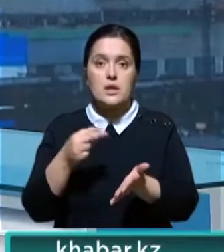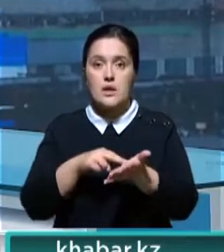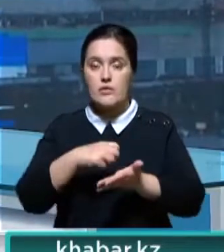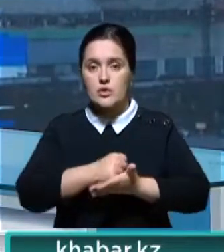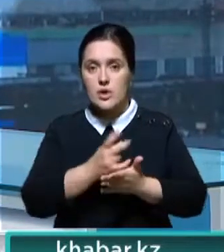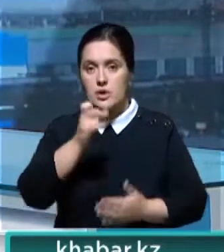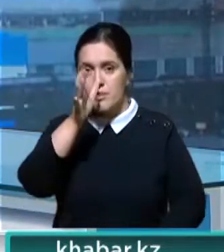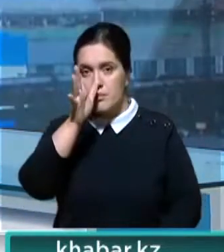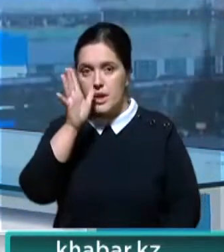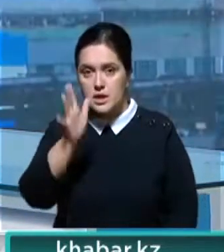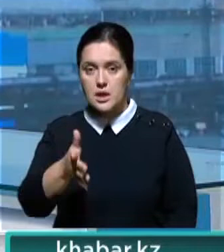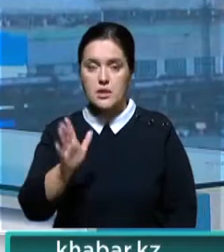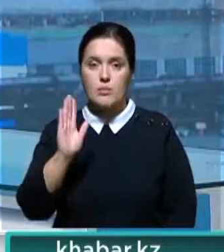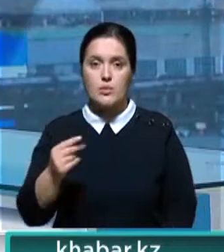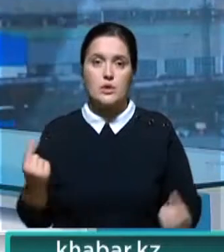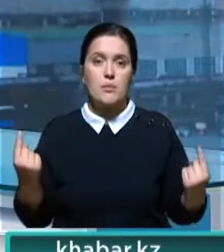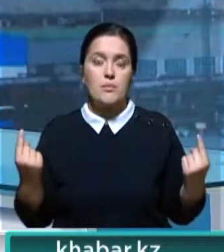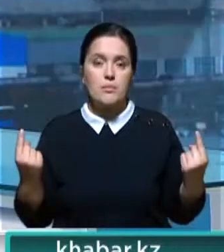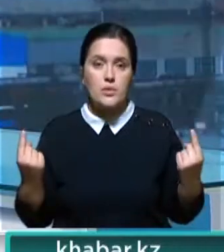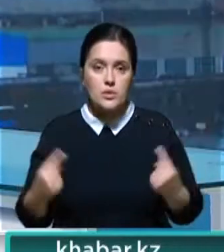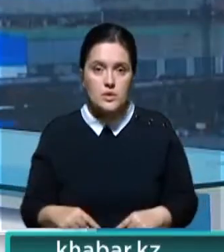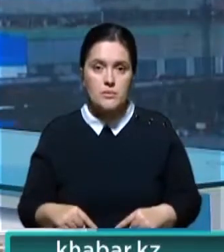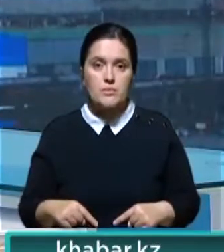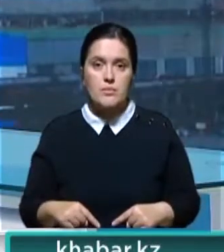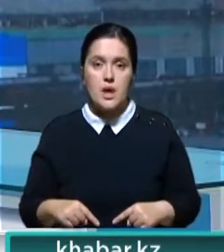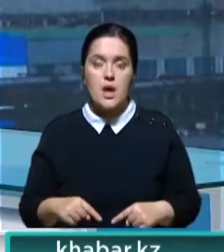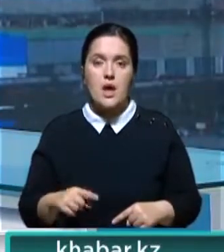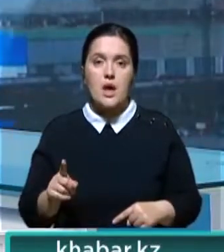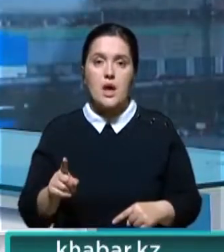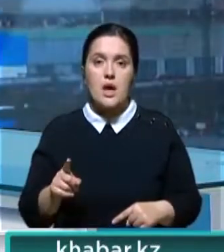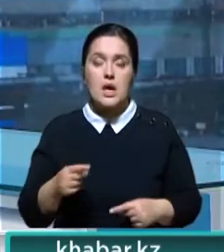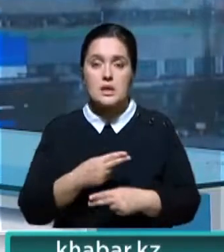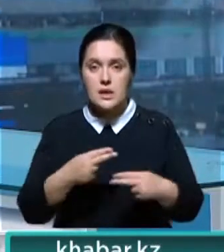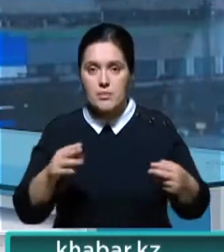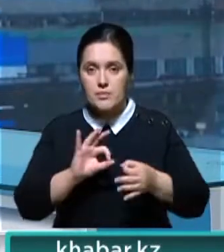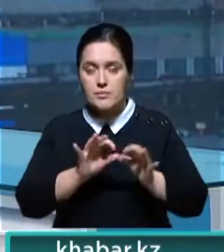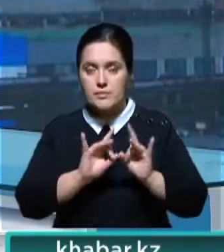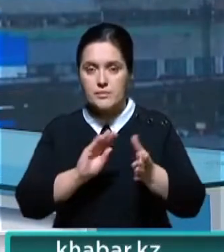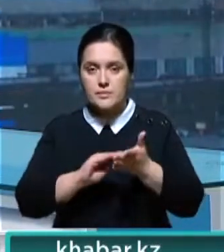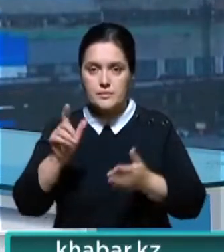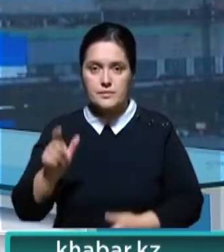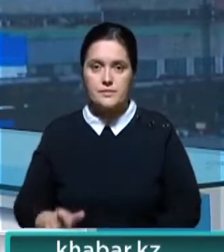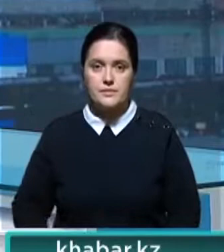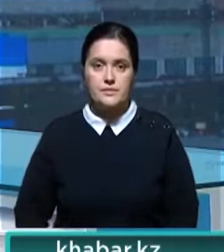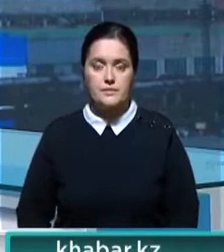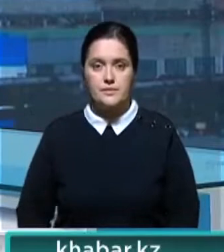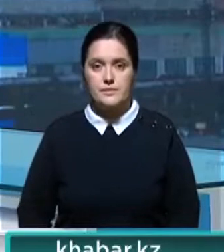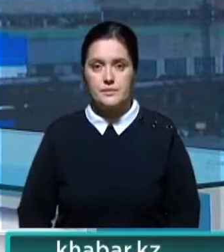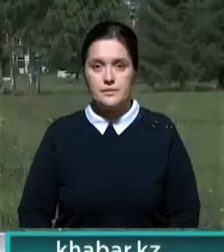тариф утвержден на 5 лет. И это грозит банкротством коммунальщикам. Развитие темы в материале Анельи Синбердиной.